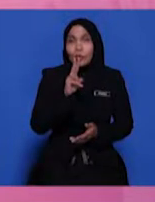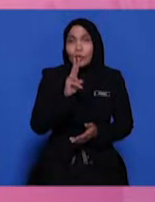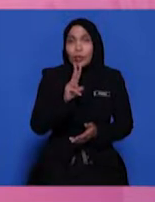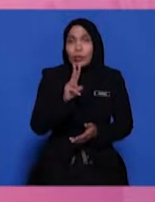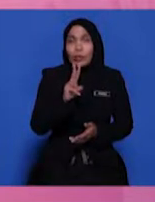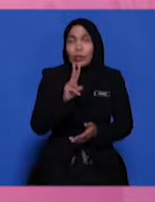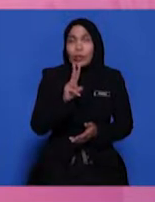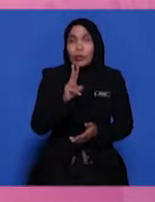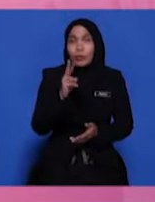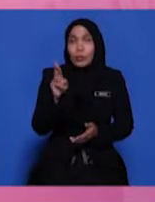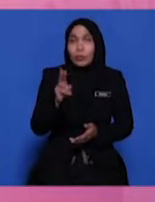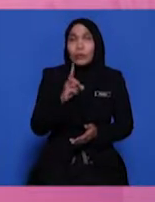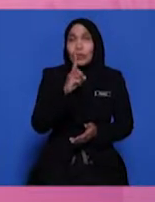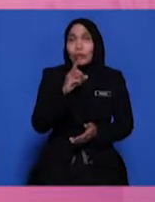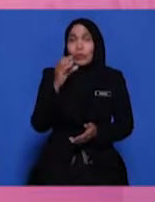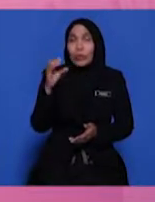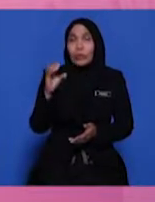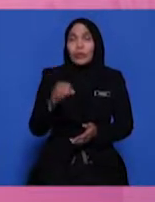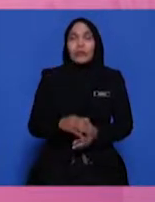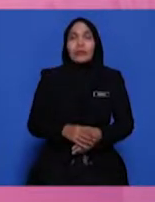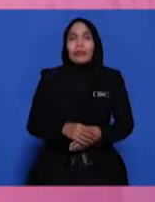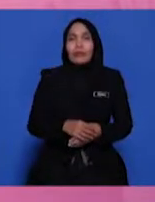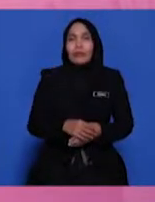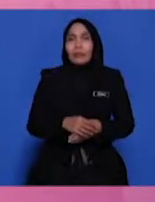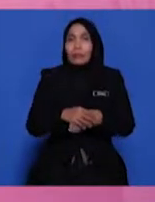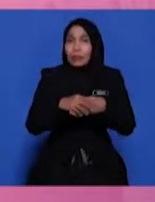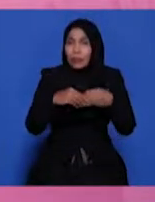setahun, beliau dapat menyimpan wang sebanyak